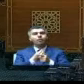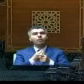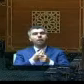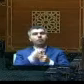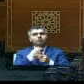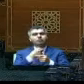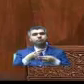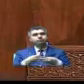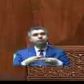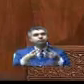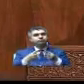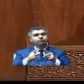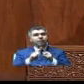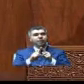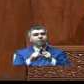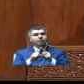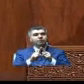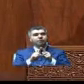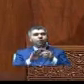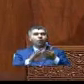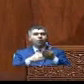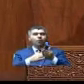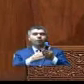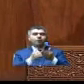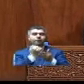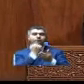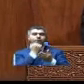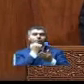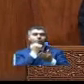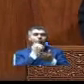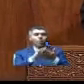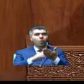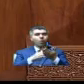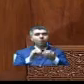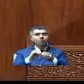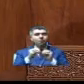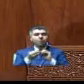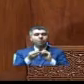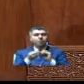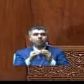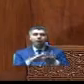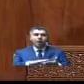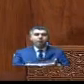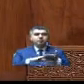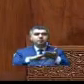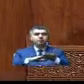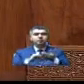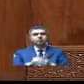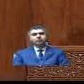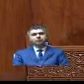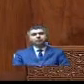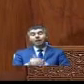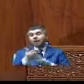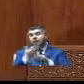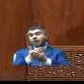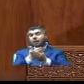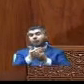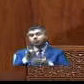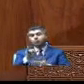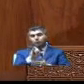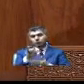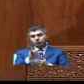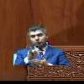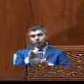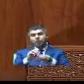لحكومتكم أن تبادروا إلى تصحيح وتقييم المسار الاقتصادي والتنموي لهذا البلد. السبب في كل هذا